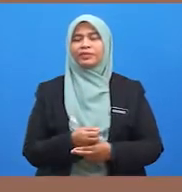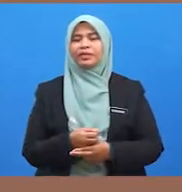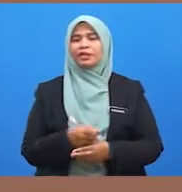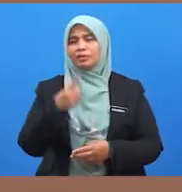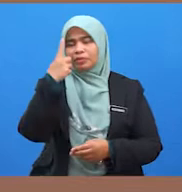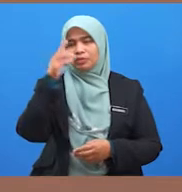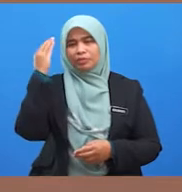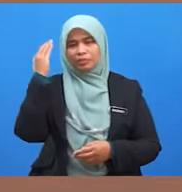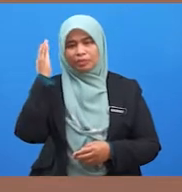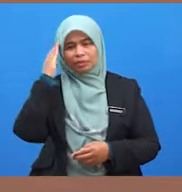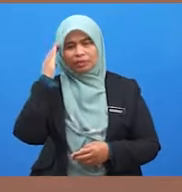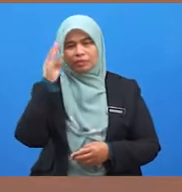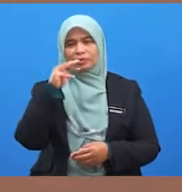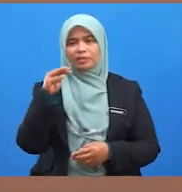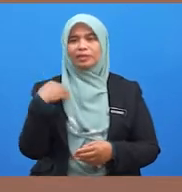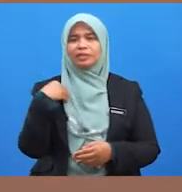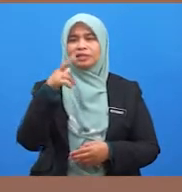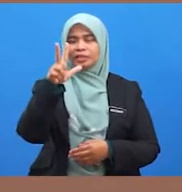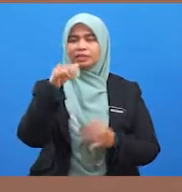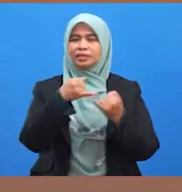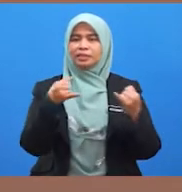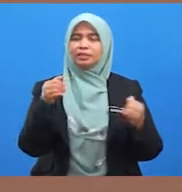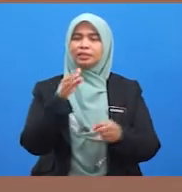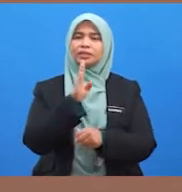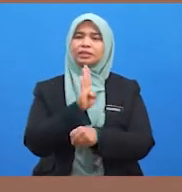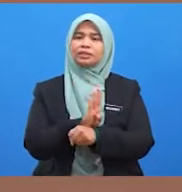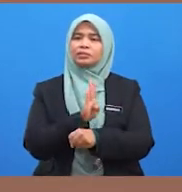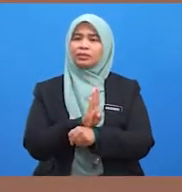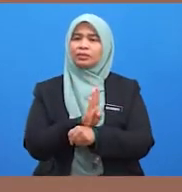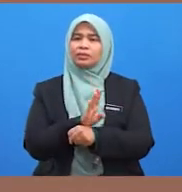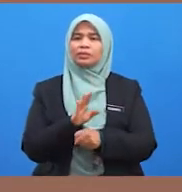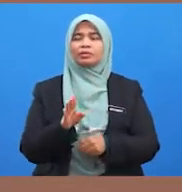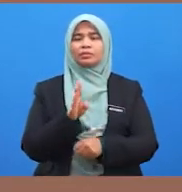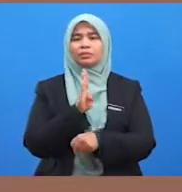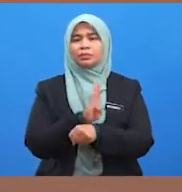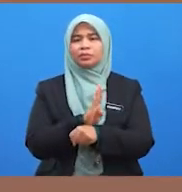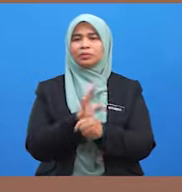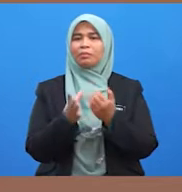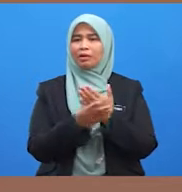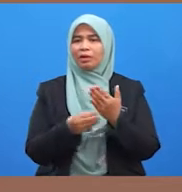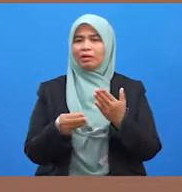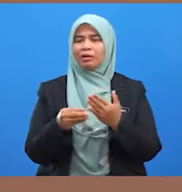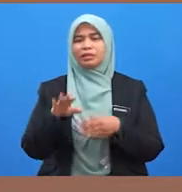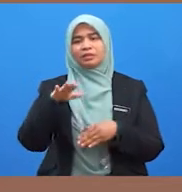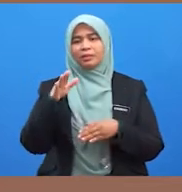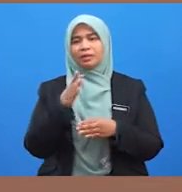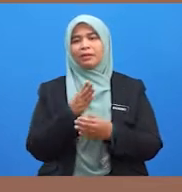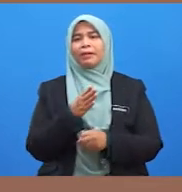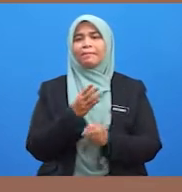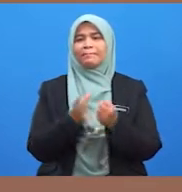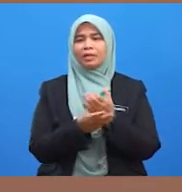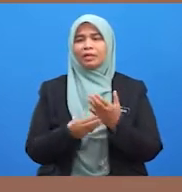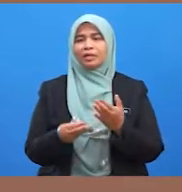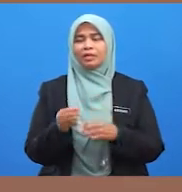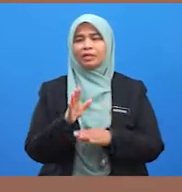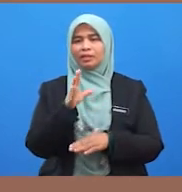pengetahuan murid-murid, terdapat tiga jenis buruh iaitu buruh mahir, buruh separa mahir dan